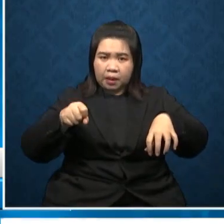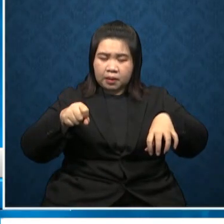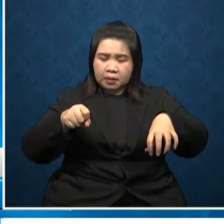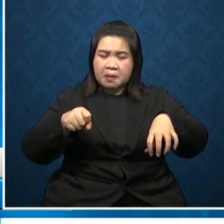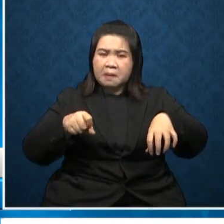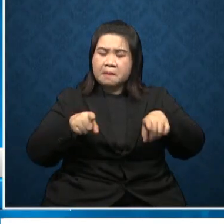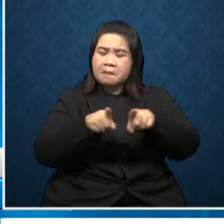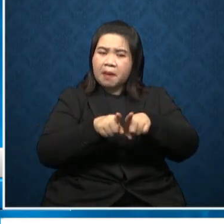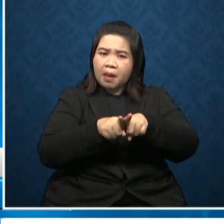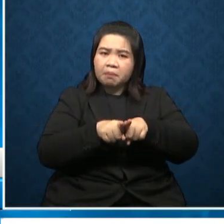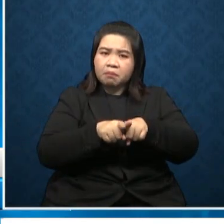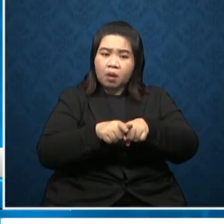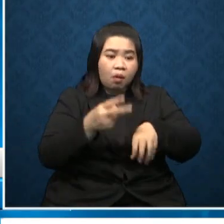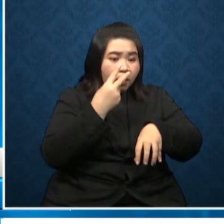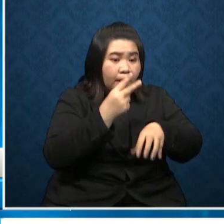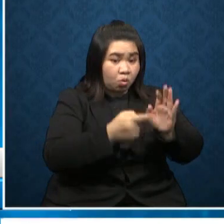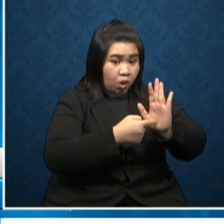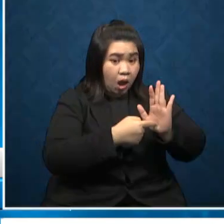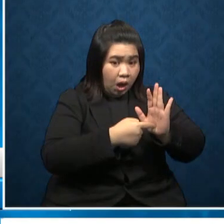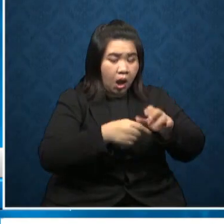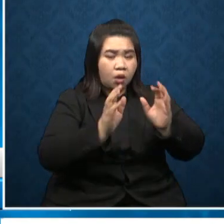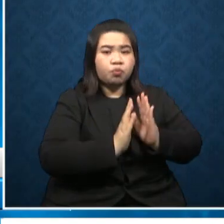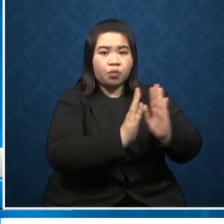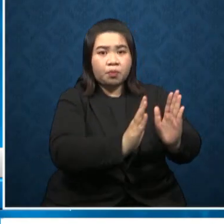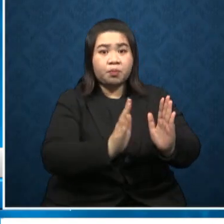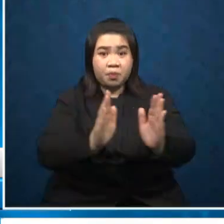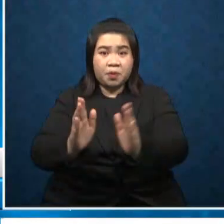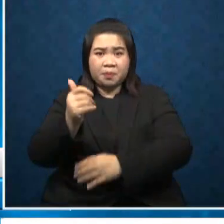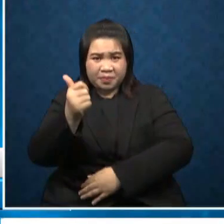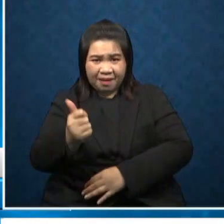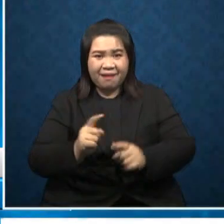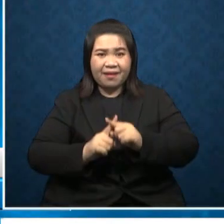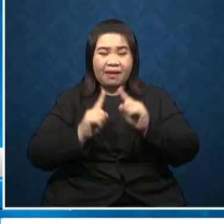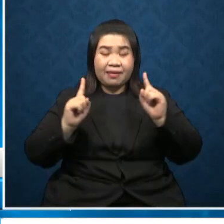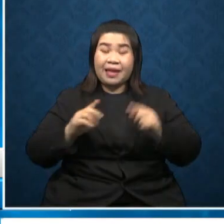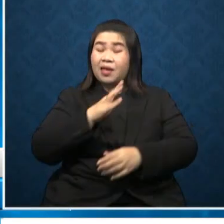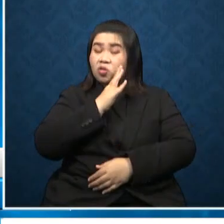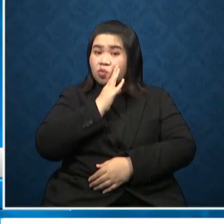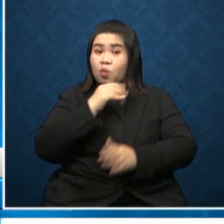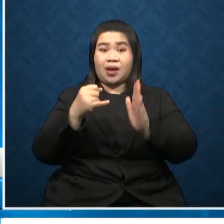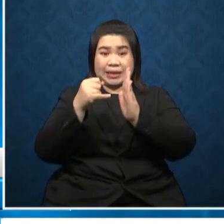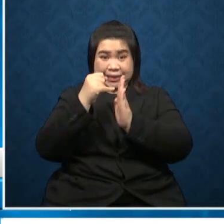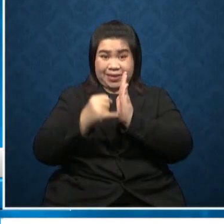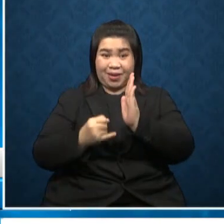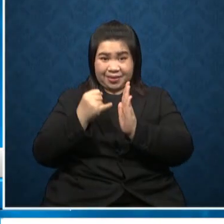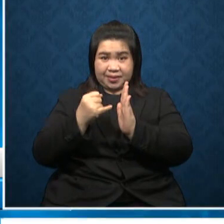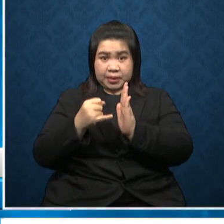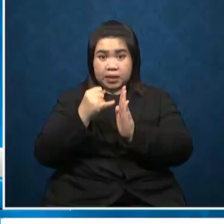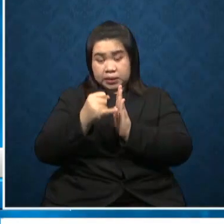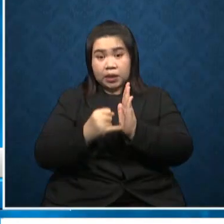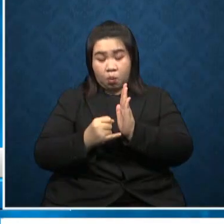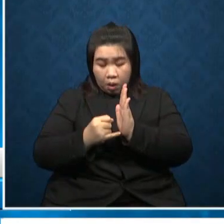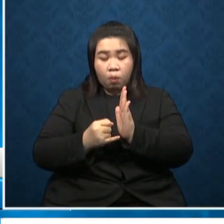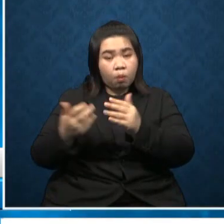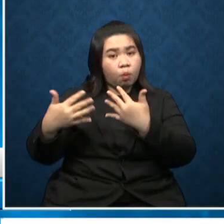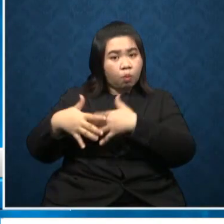ตามแบบเป็นธรรมชาติค่อยๆไปนะครับแต่ถ้ามีประชาคมจังหวัดนะครับมาช่วยดู